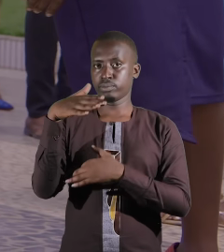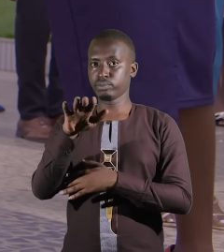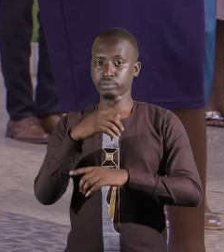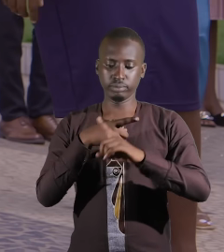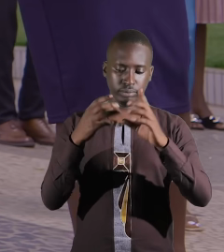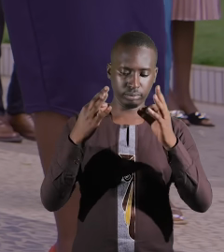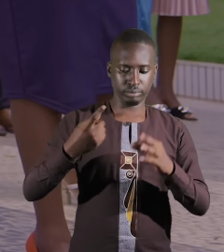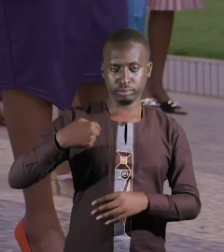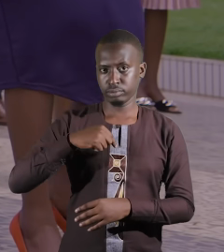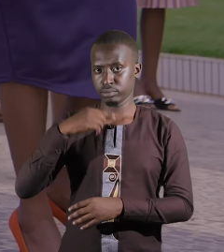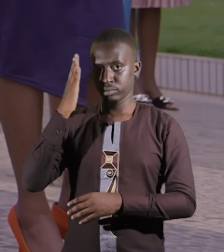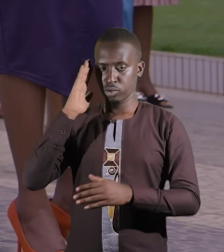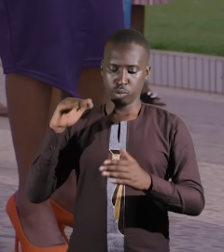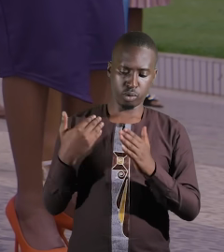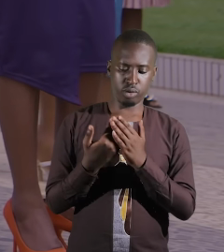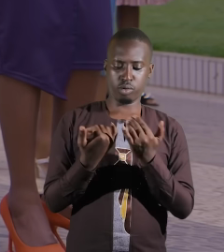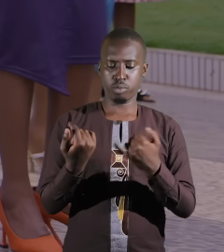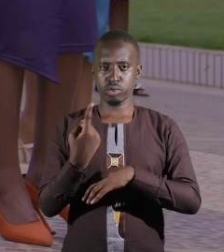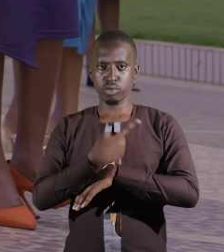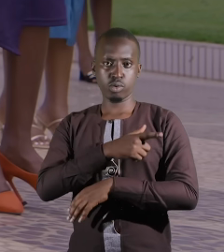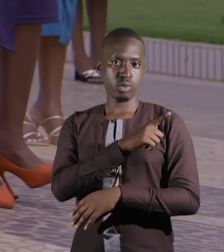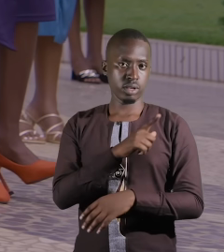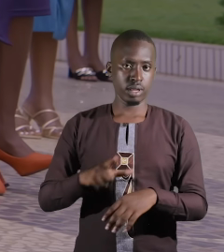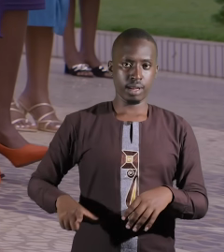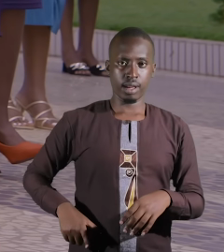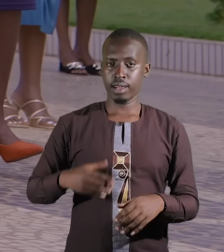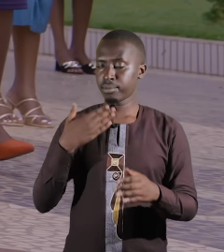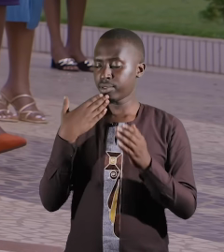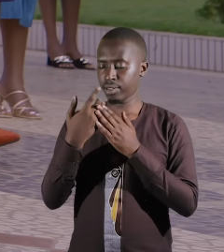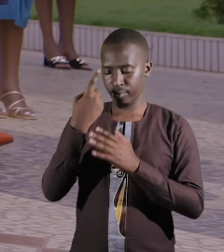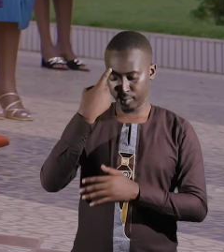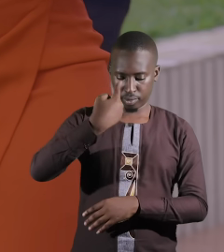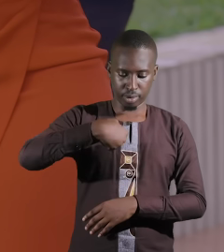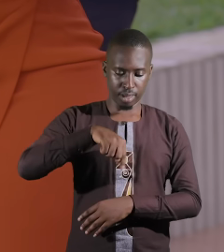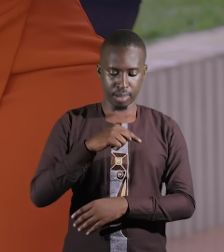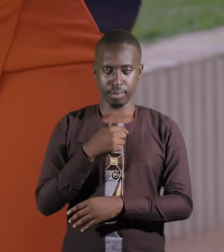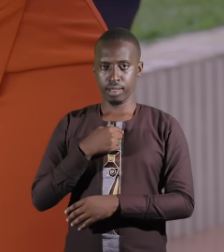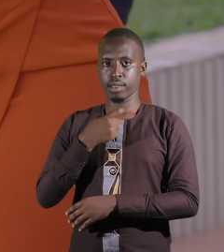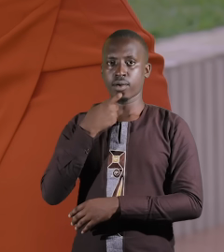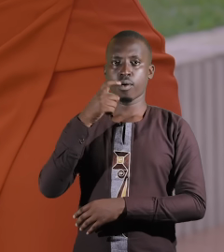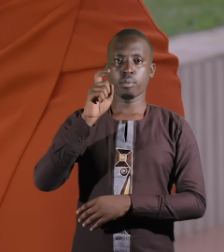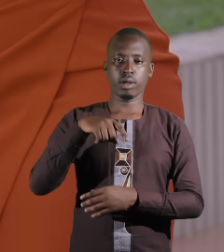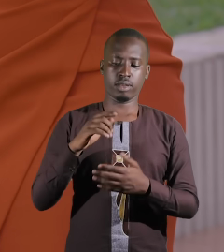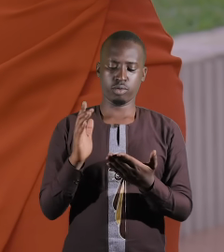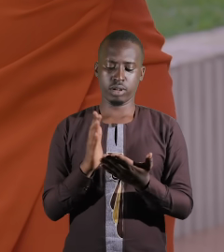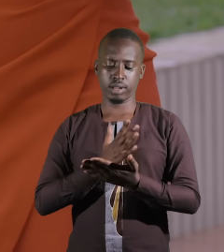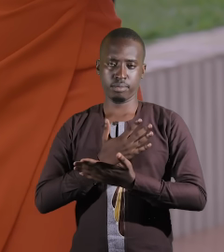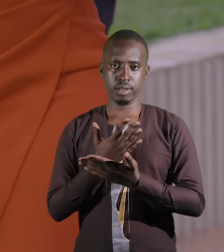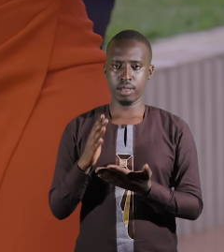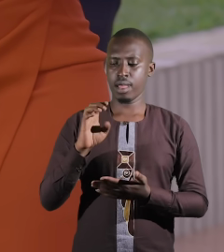kusicha tuzi nuko kujazu yungusu mteka nimize kuri twe bira kuye